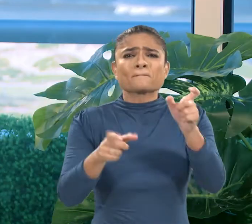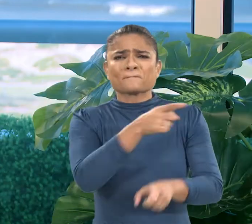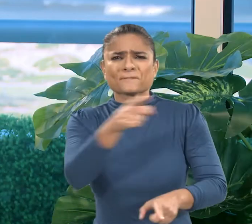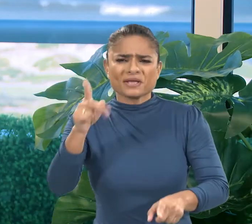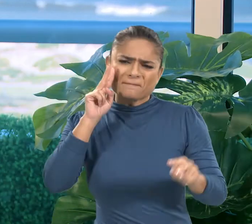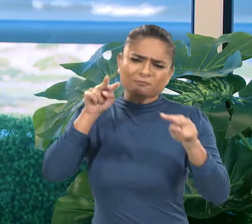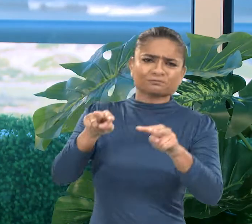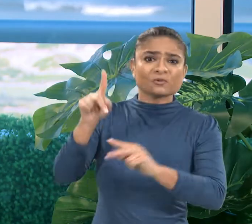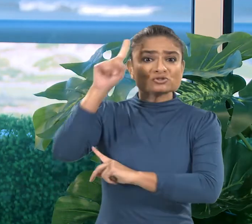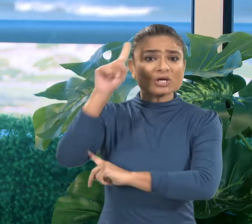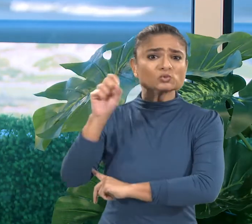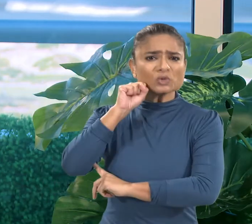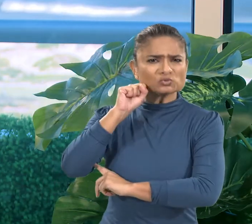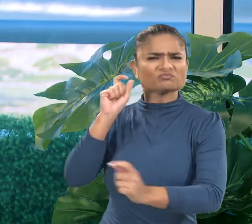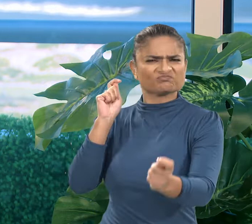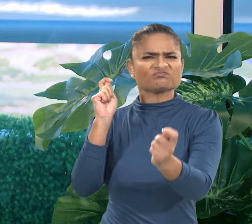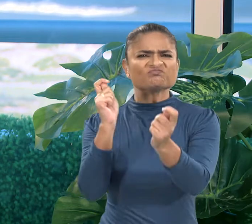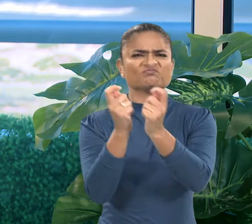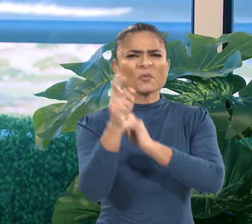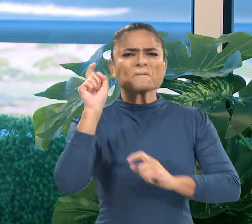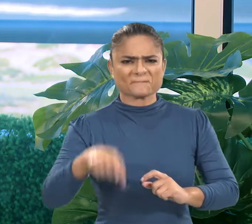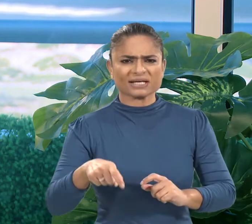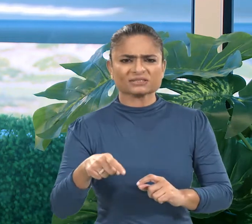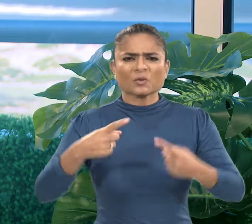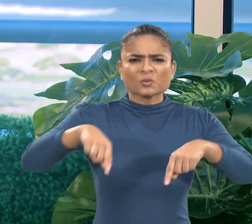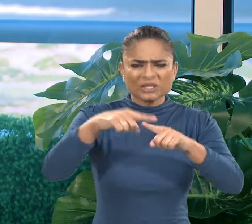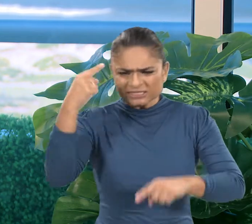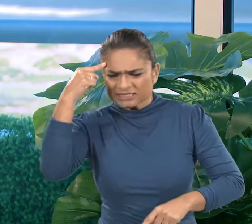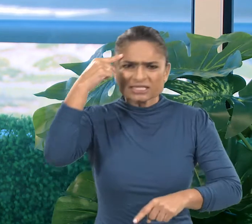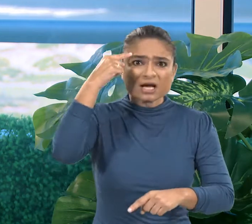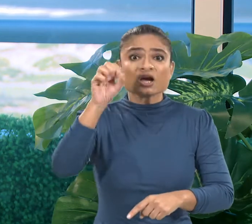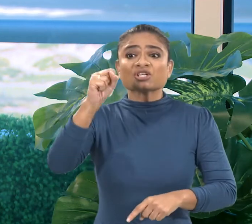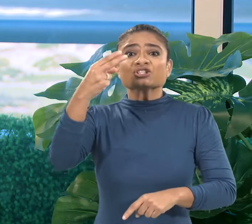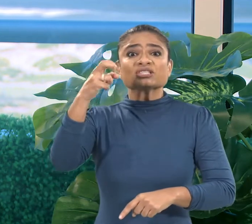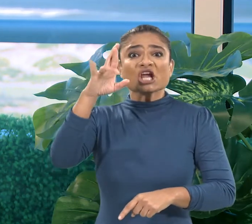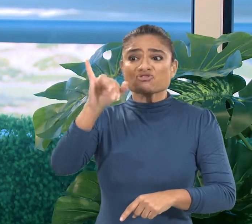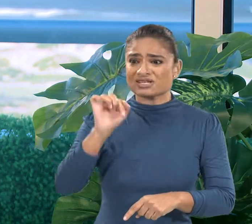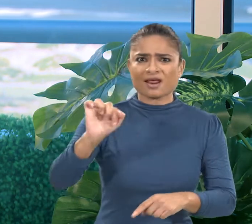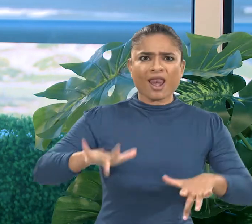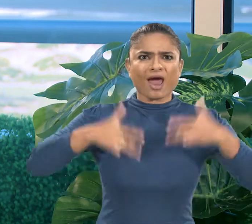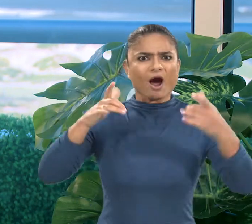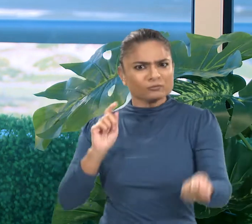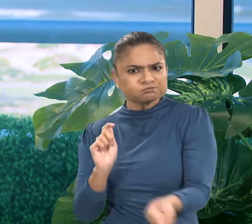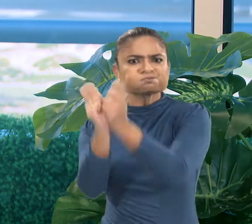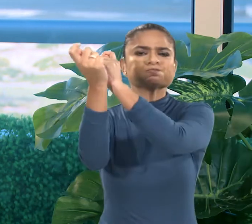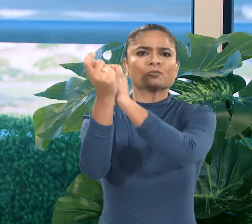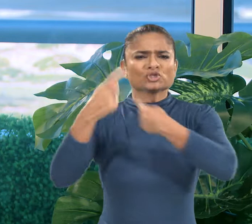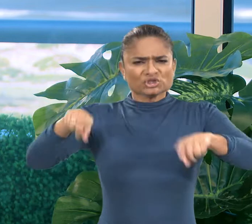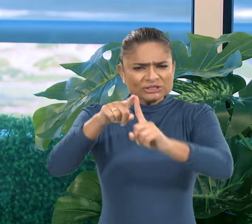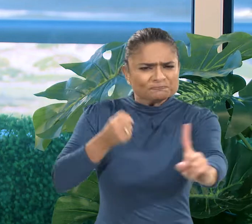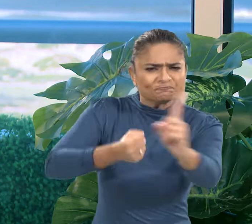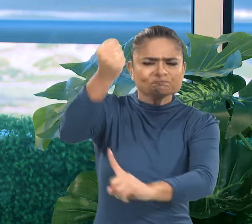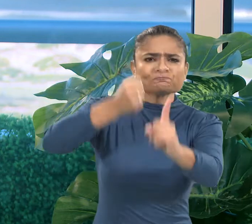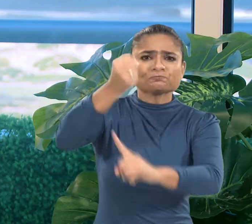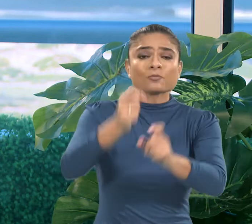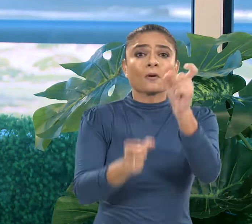Om mense se persepsies oor Down syndroom te verander, is iets wat Sheri Brynard betekenis aan haar lewe gee.